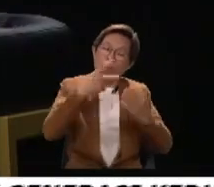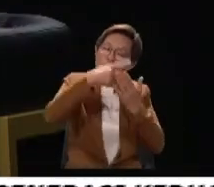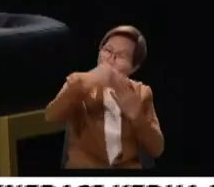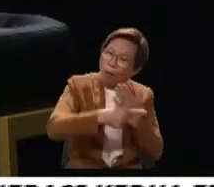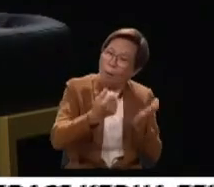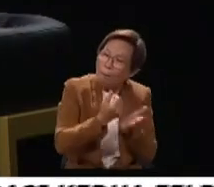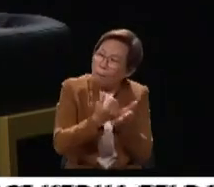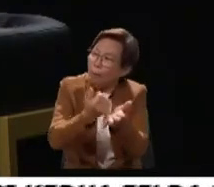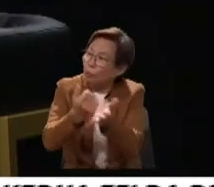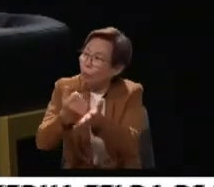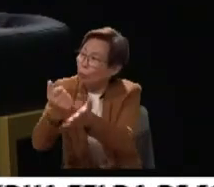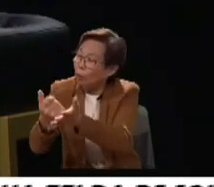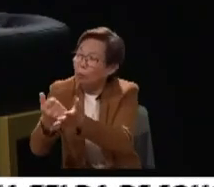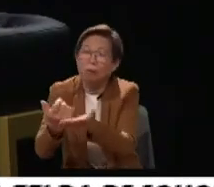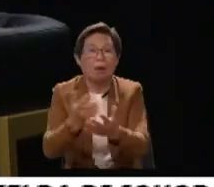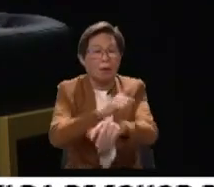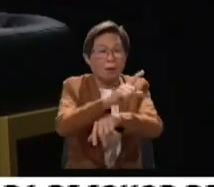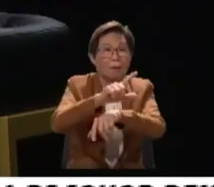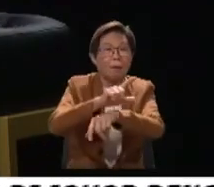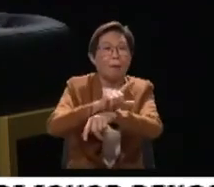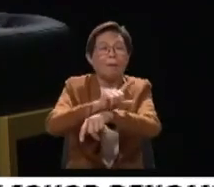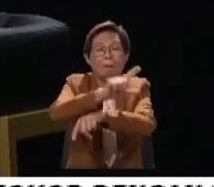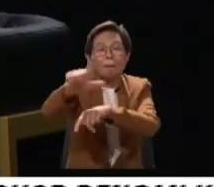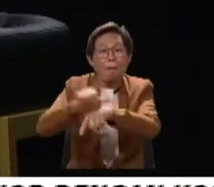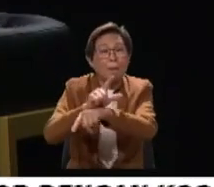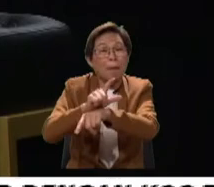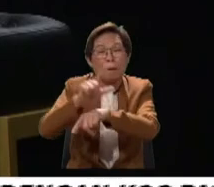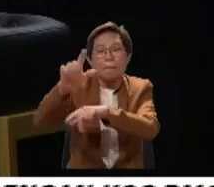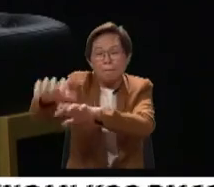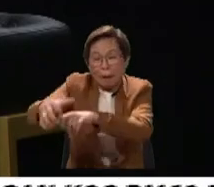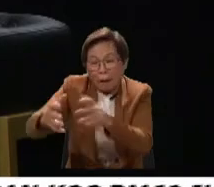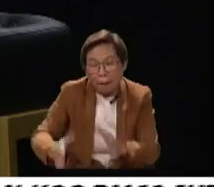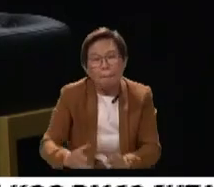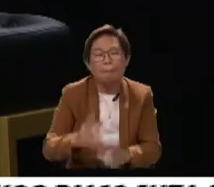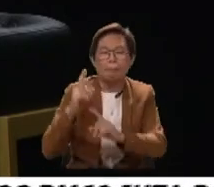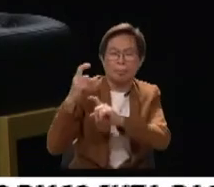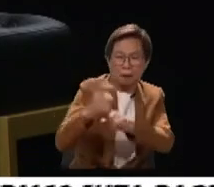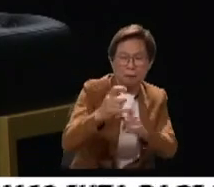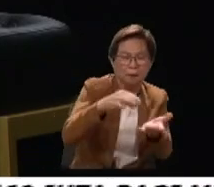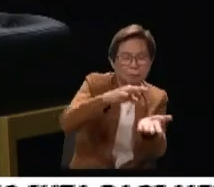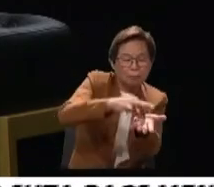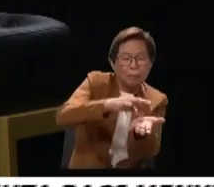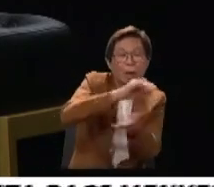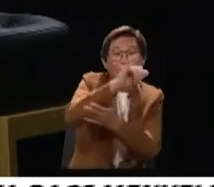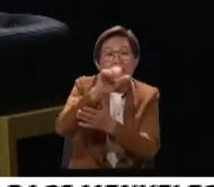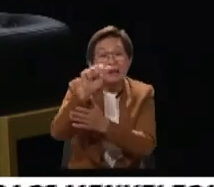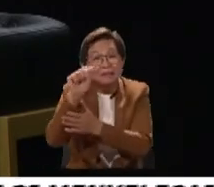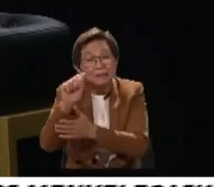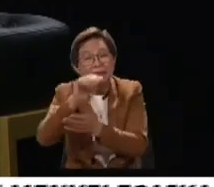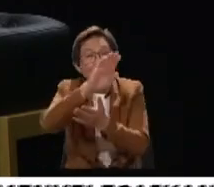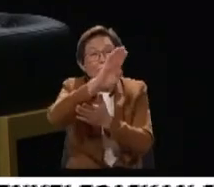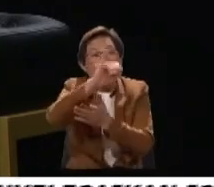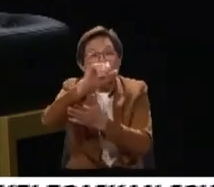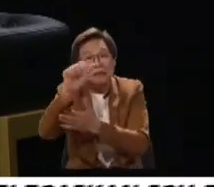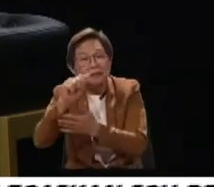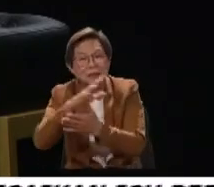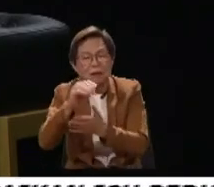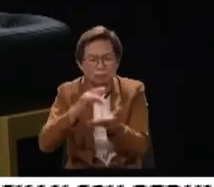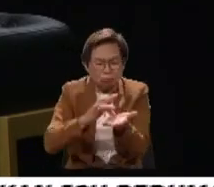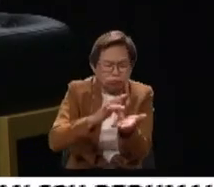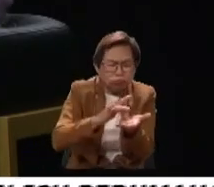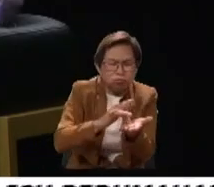kepada per padang-peradang ini adalah dalam bentuk baja eh dan rawatan apa